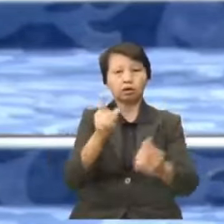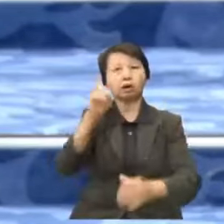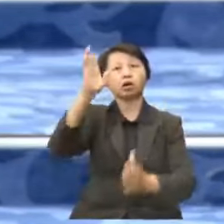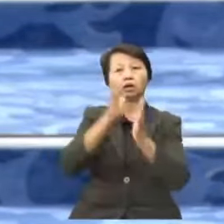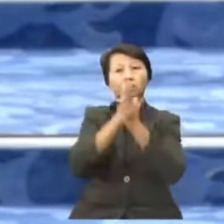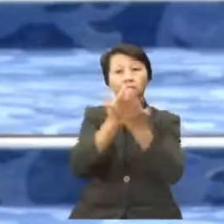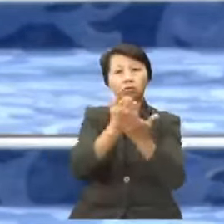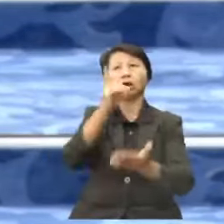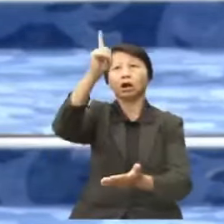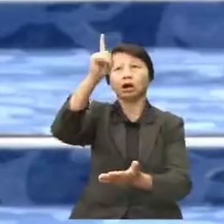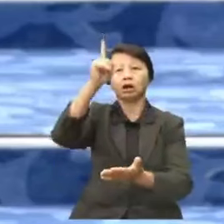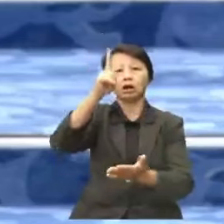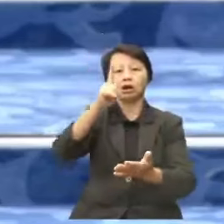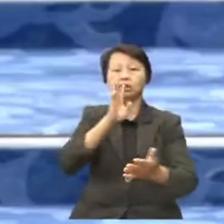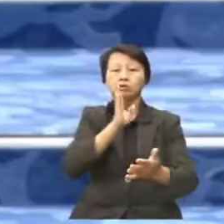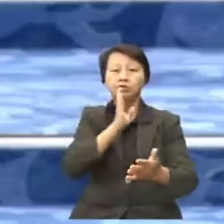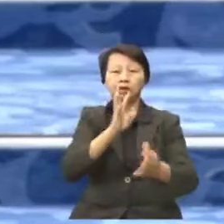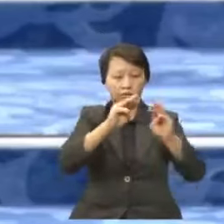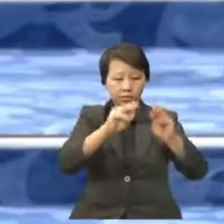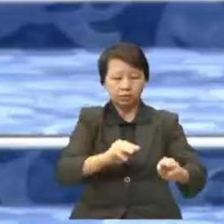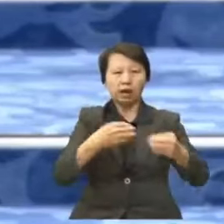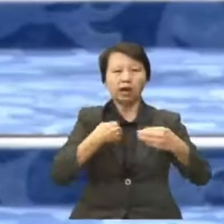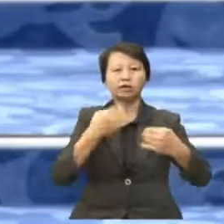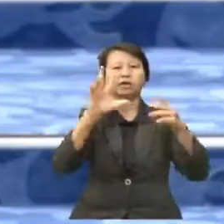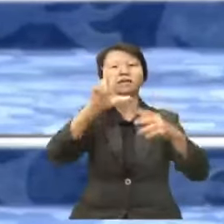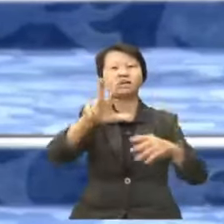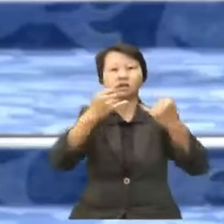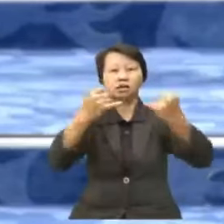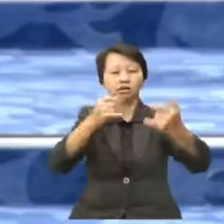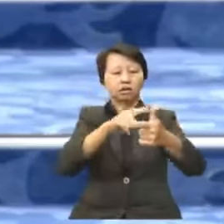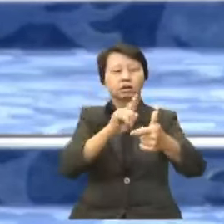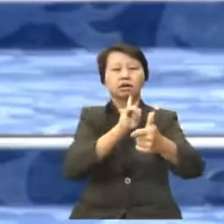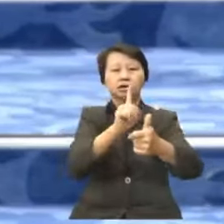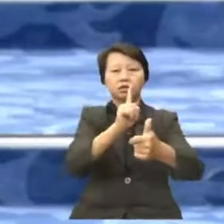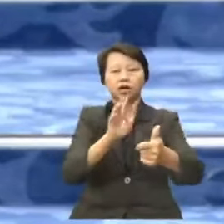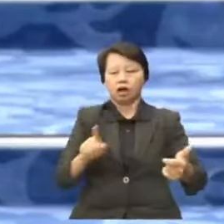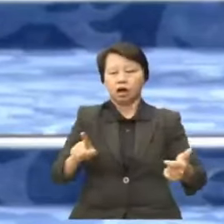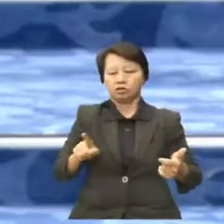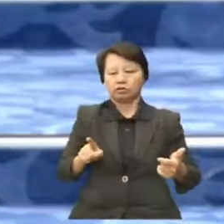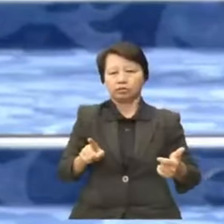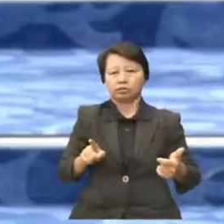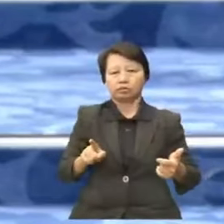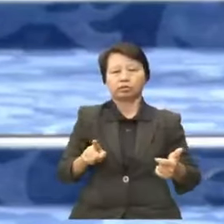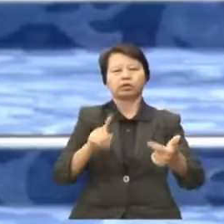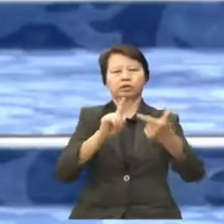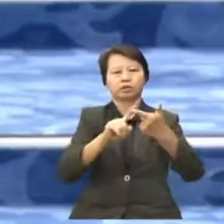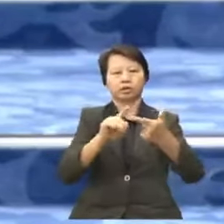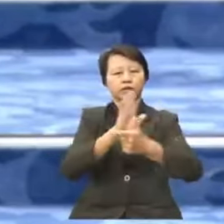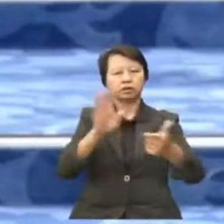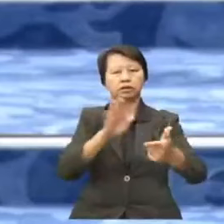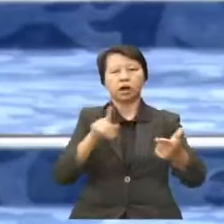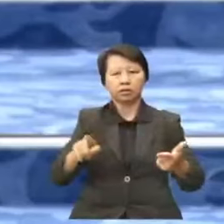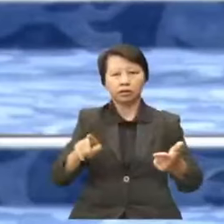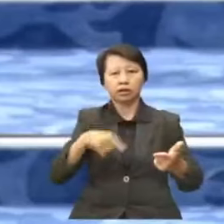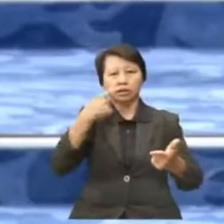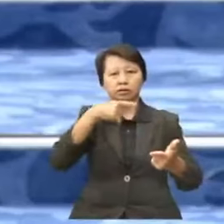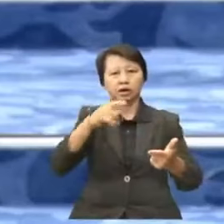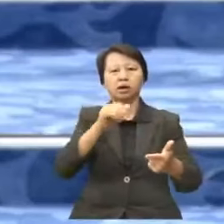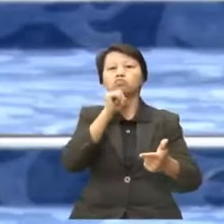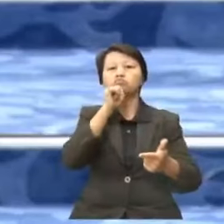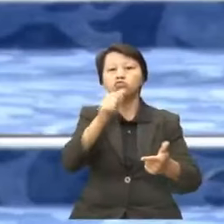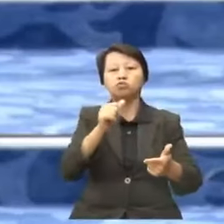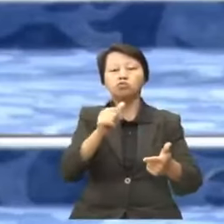di dunia ini klasifikasi manusia tu ada tiga muslim yang mengucap Syahadah yang tak mengucap Syahadah disebut